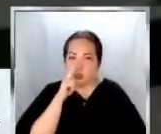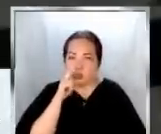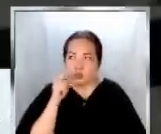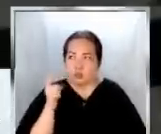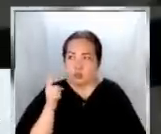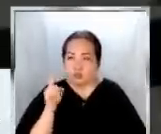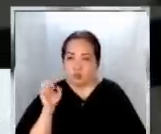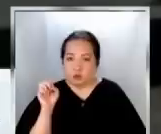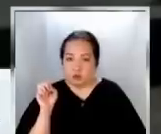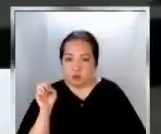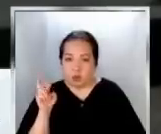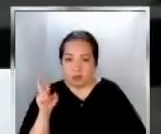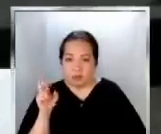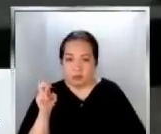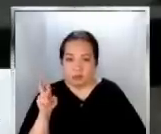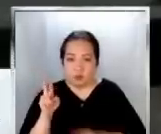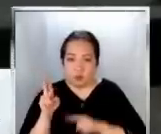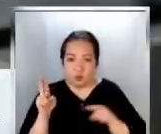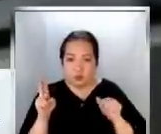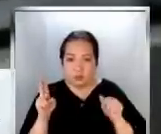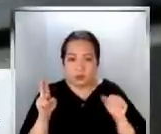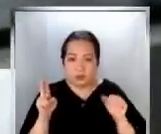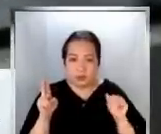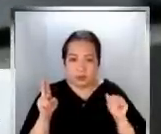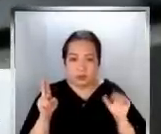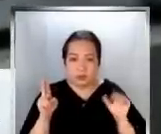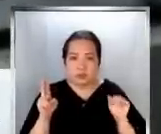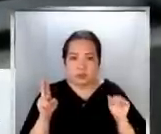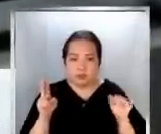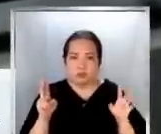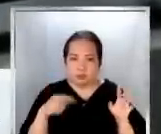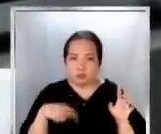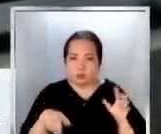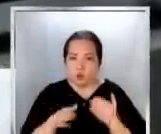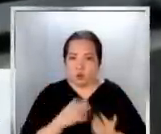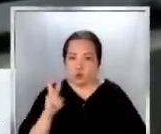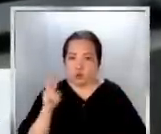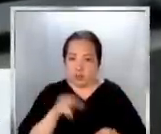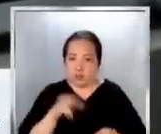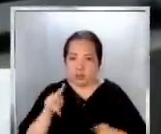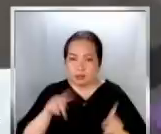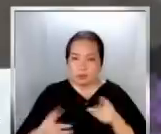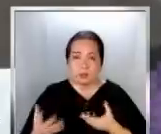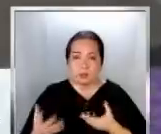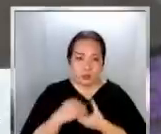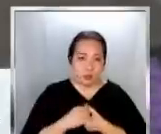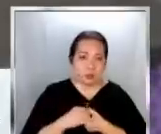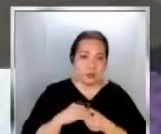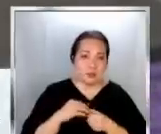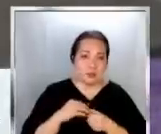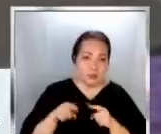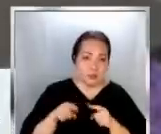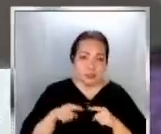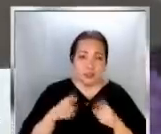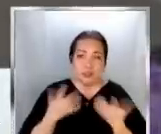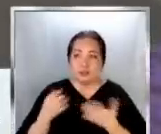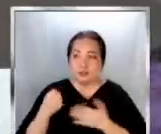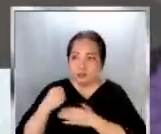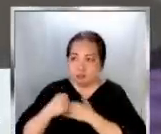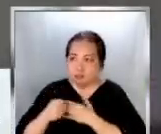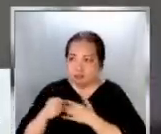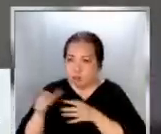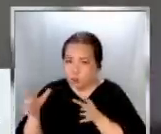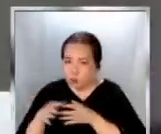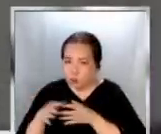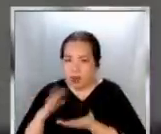Amerika. Mahigit 2,000 ang participants dito. Ang side effects gaya rin daw sa ibang age group na mild to moderate. Leigh